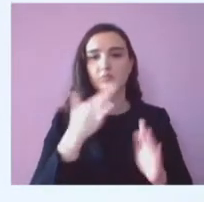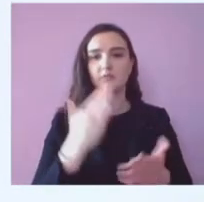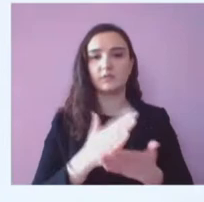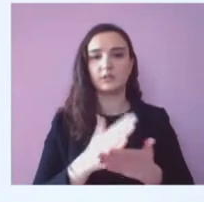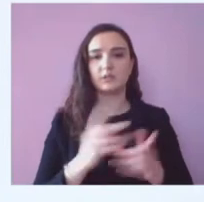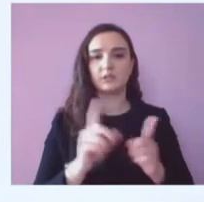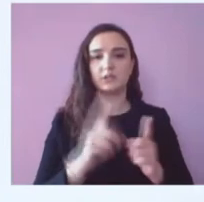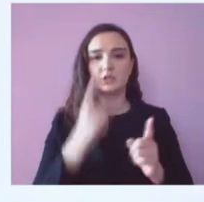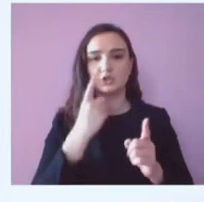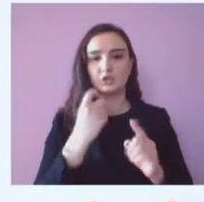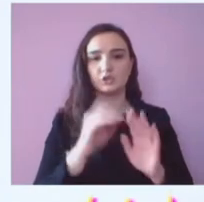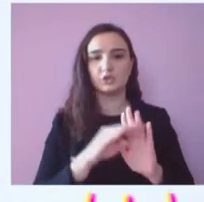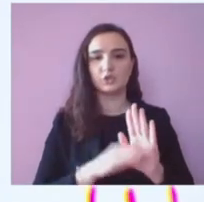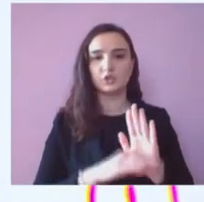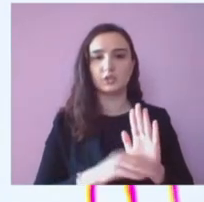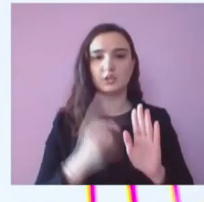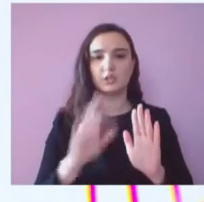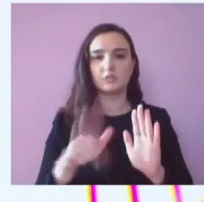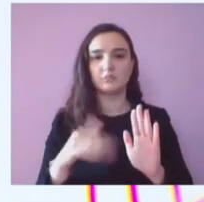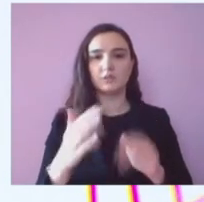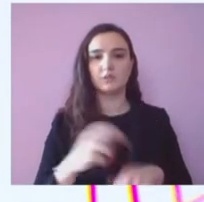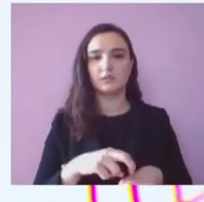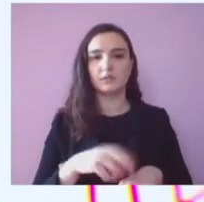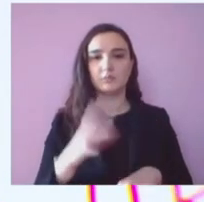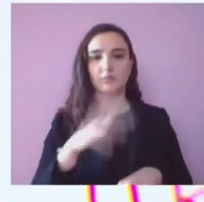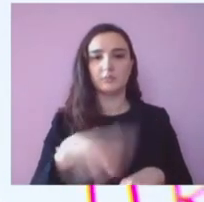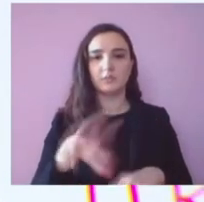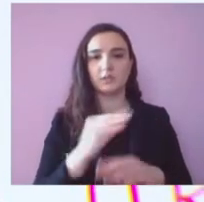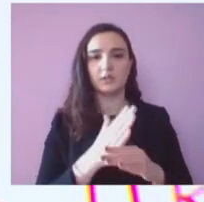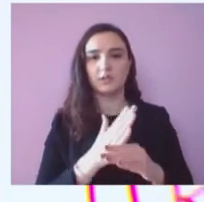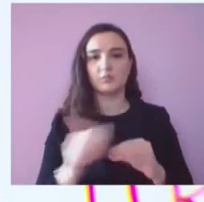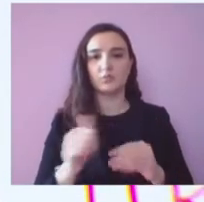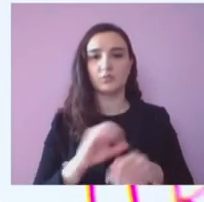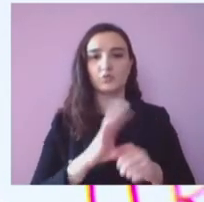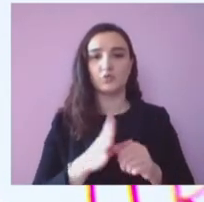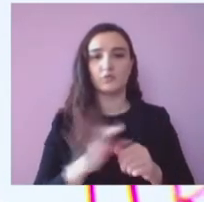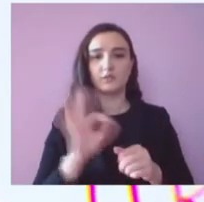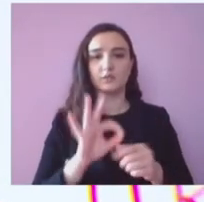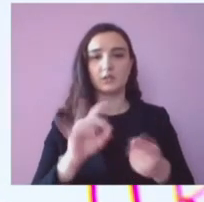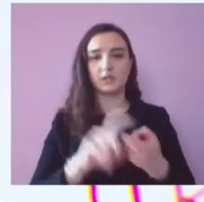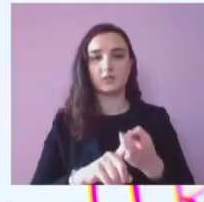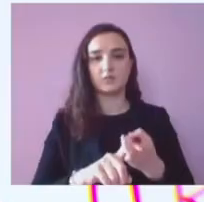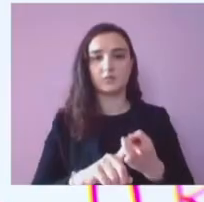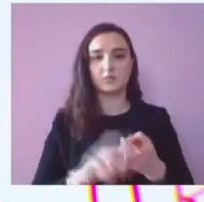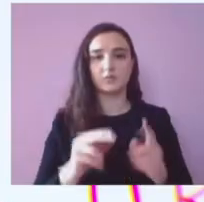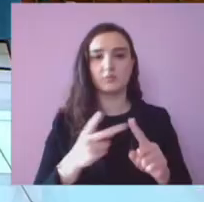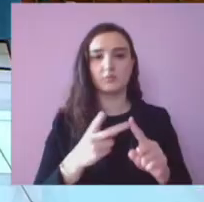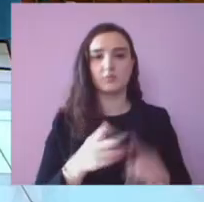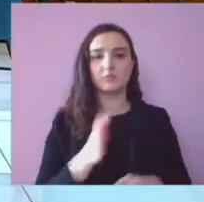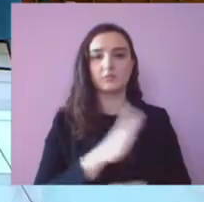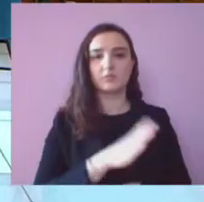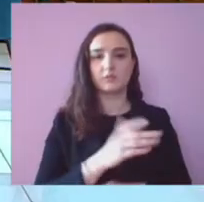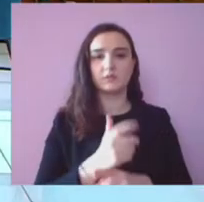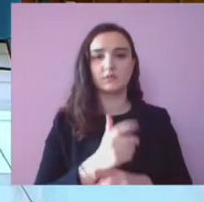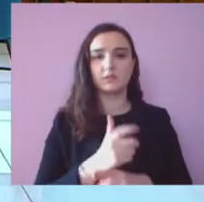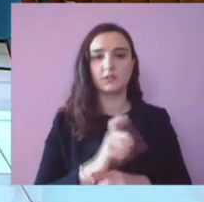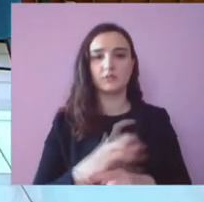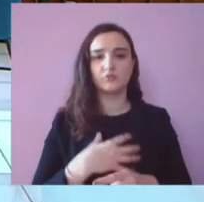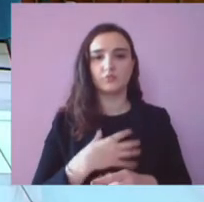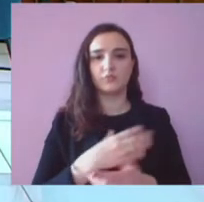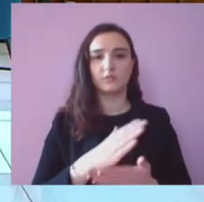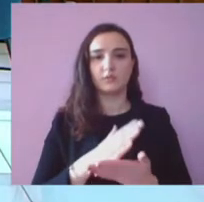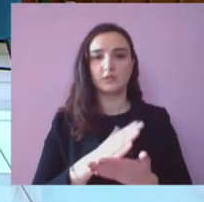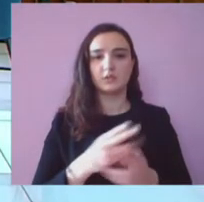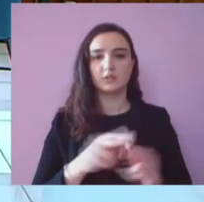ნიშანი, რომელიც ერთი მხრივ ექიმებმა გამოყვეს, როგორც კოვიდთან ასოცირებული და მეორე მხრივ ძალიან აქტუალურია იმ